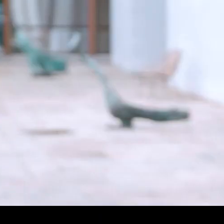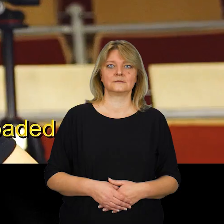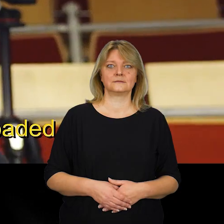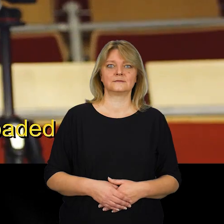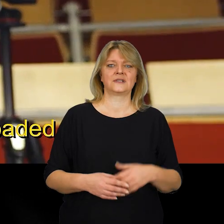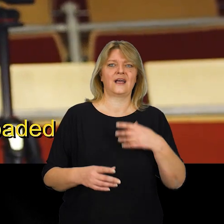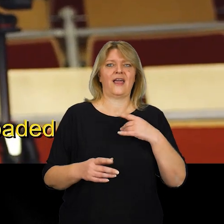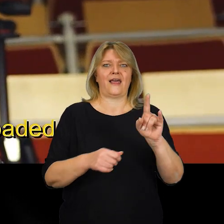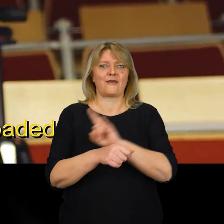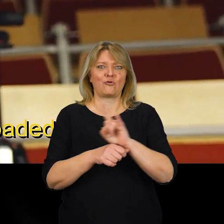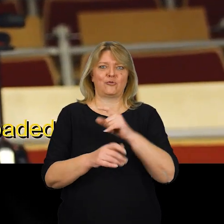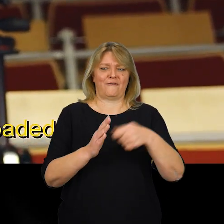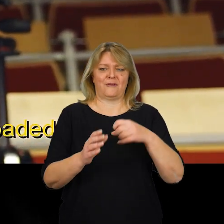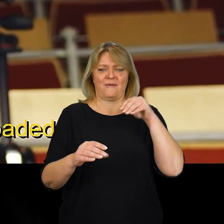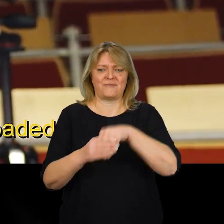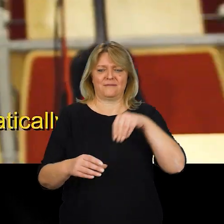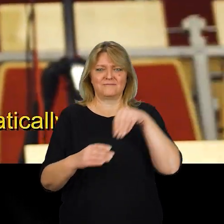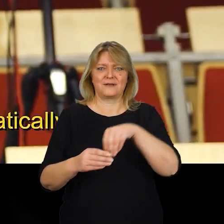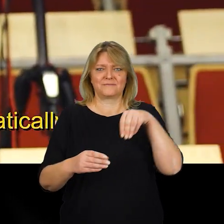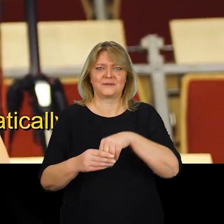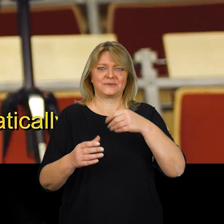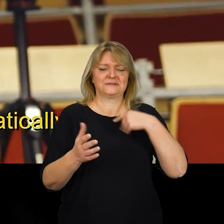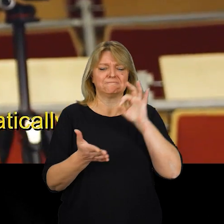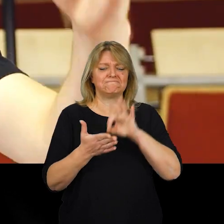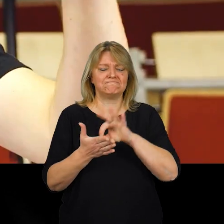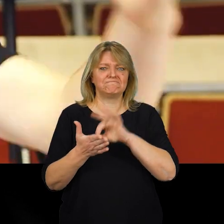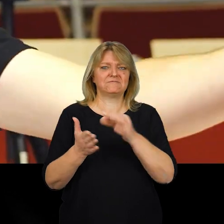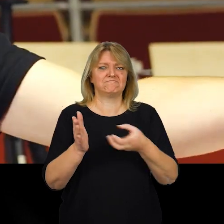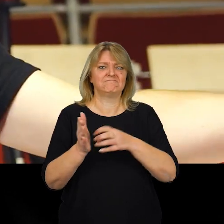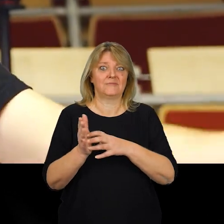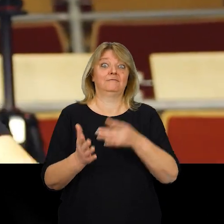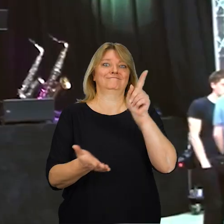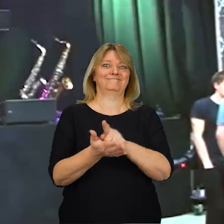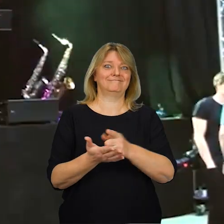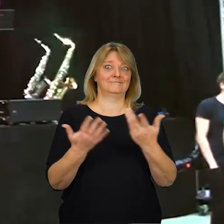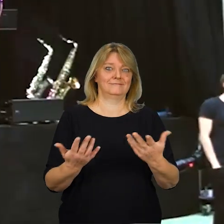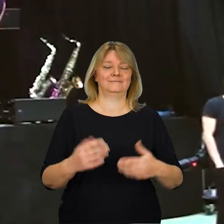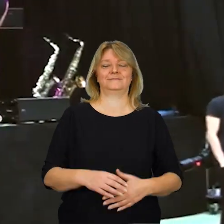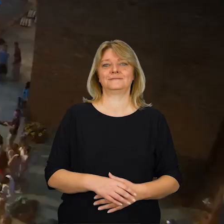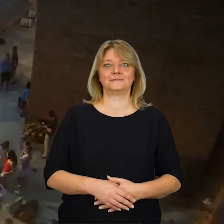Wrzucałem na tego YouTube'a, wrzucałem uparcie i systematycznie. I się udało.